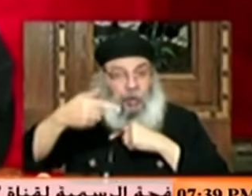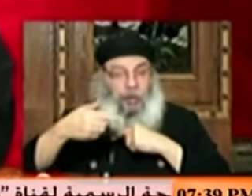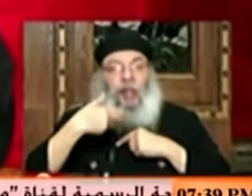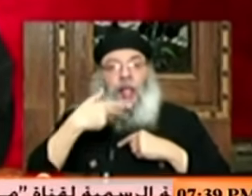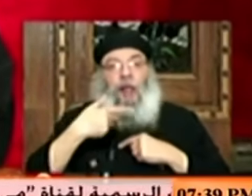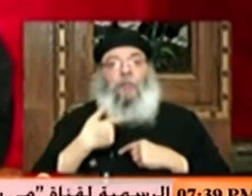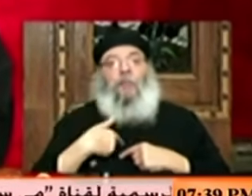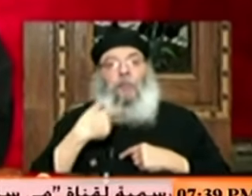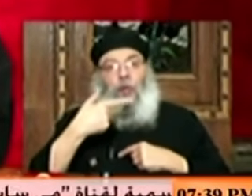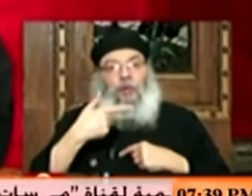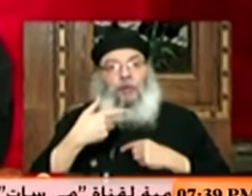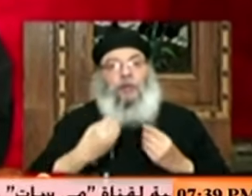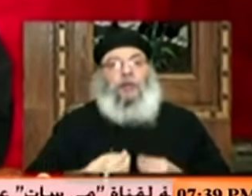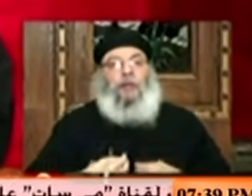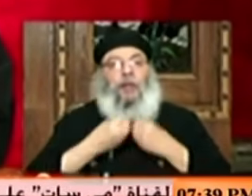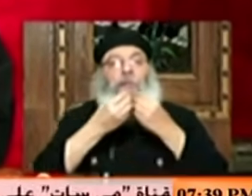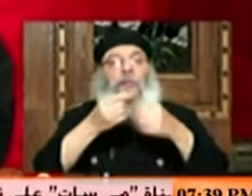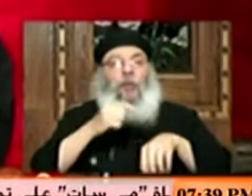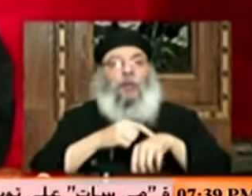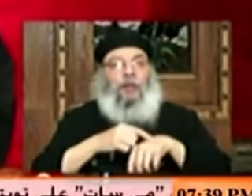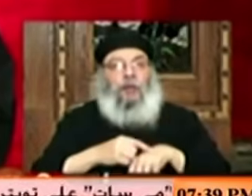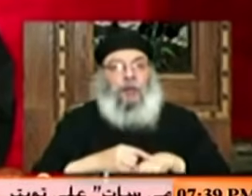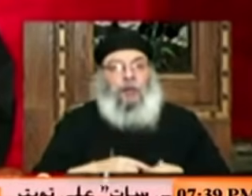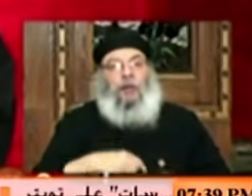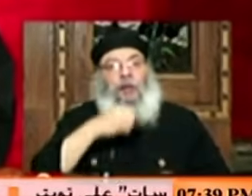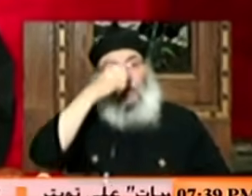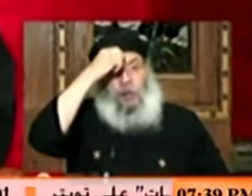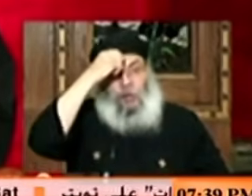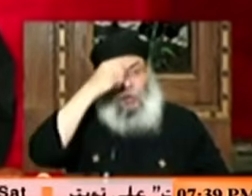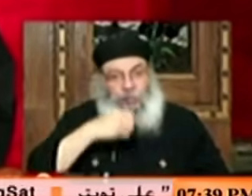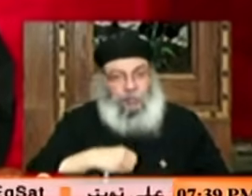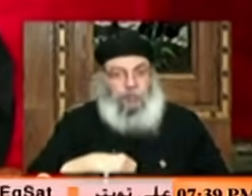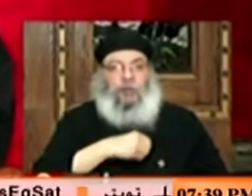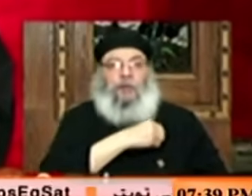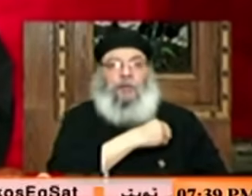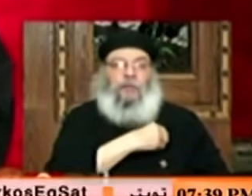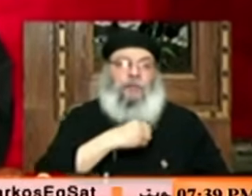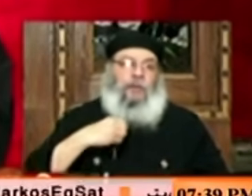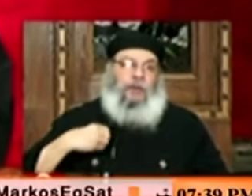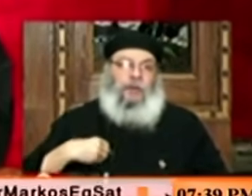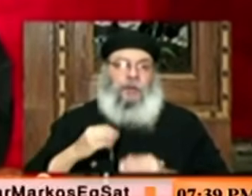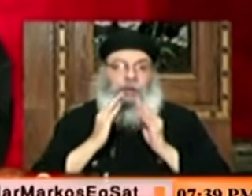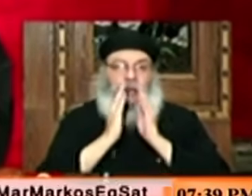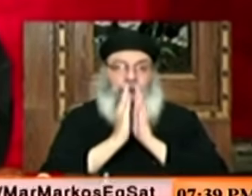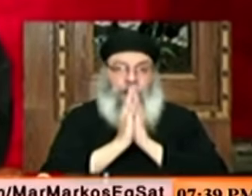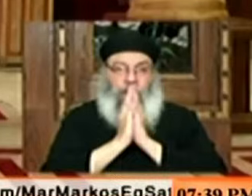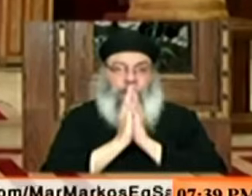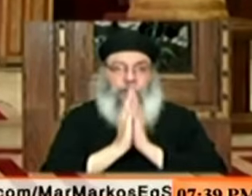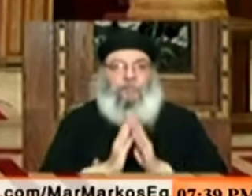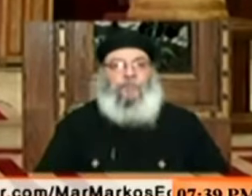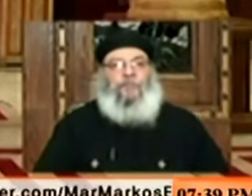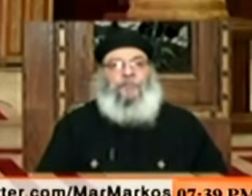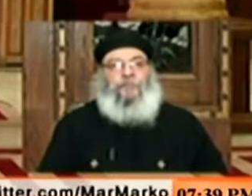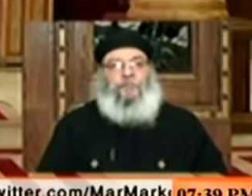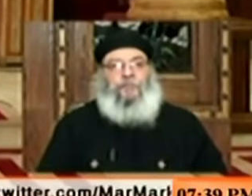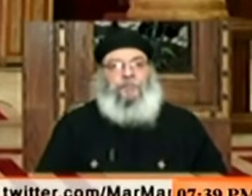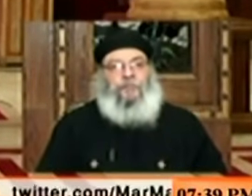الاخيره اللي هي تقديم الوقت ل كل مجد وكرامه من الان والى الابد